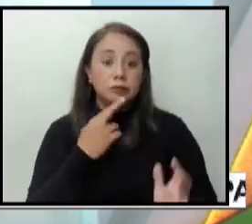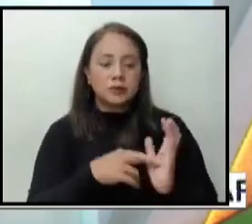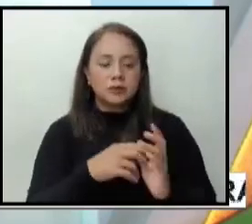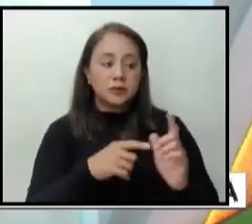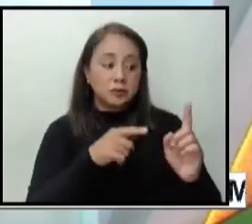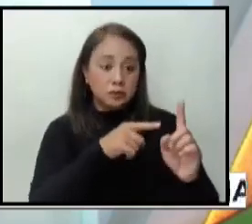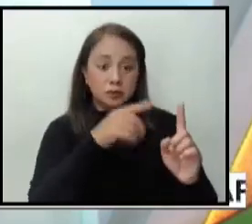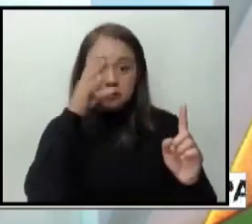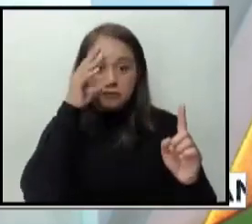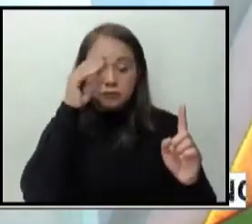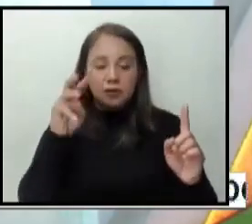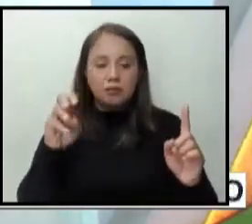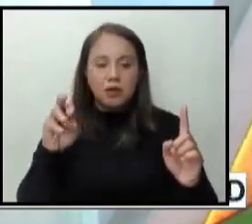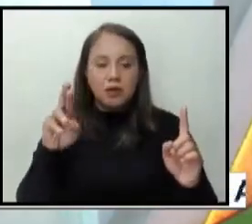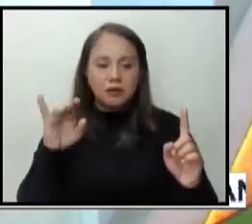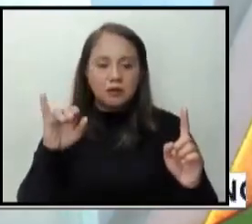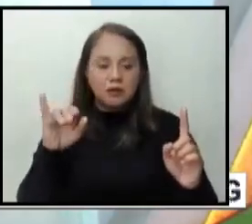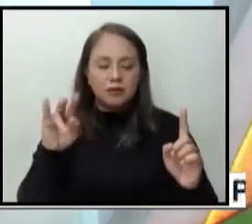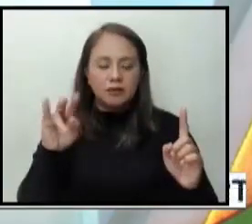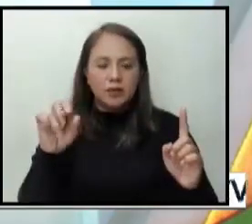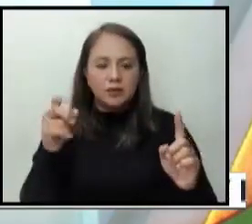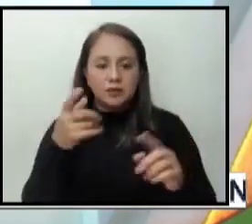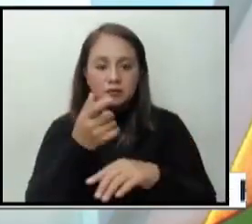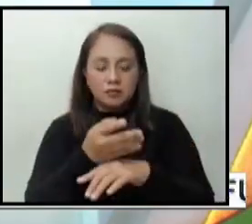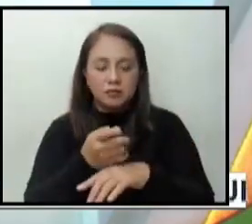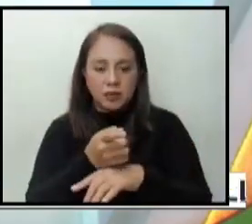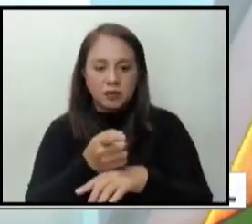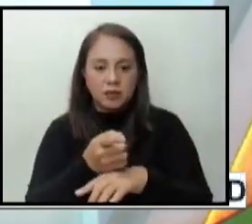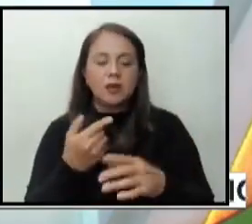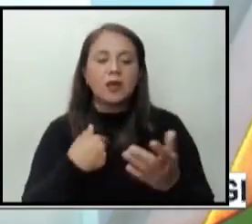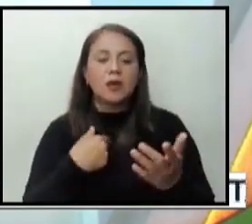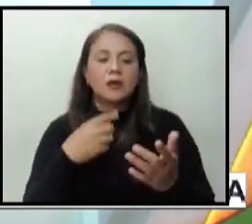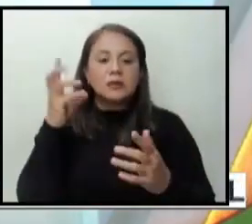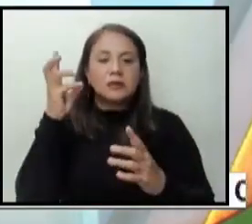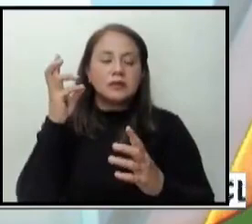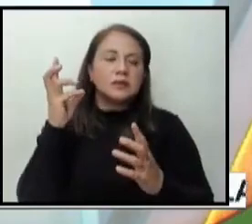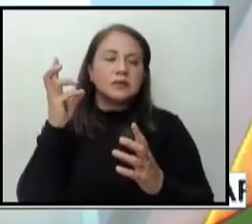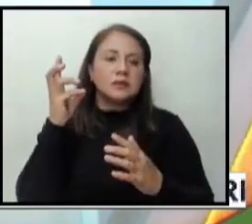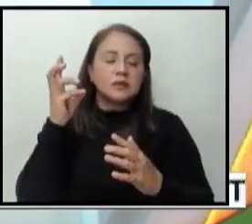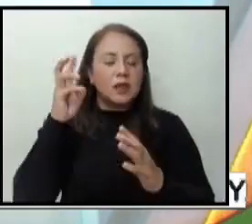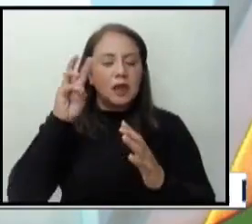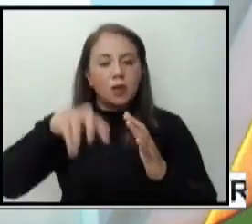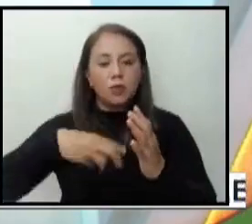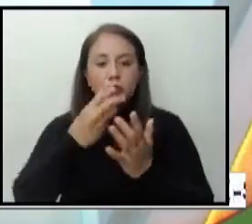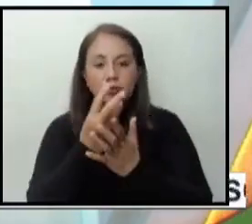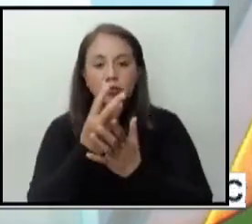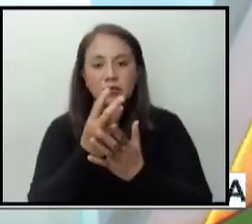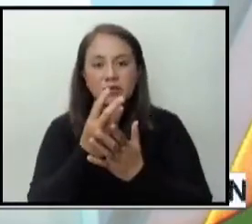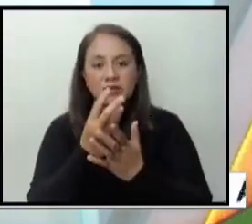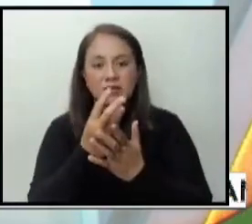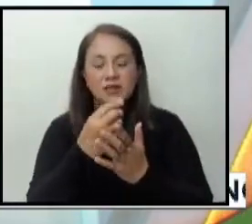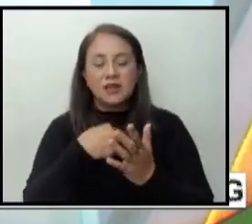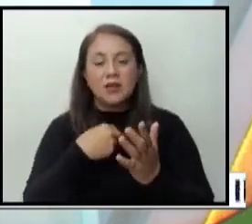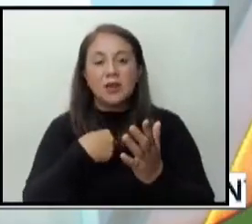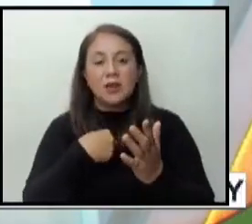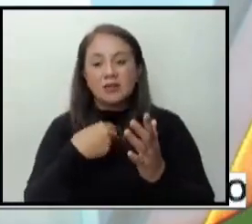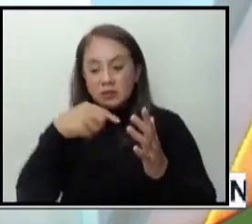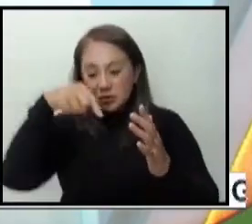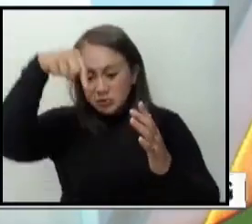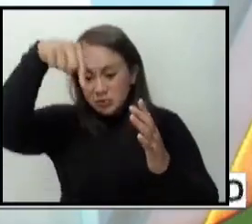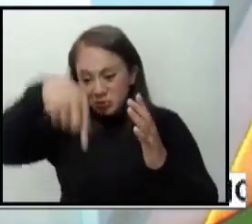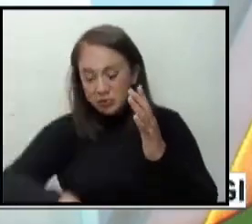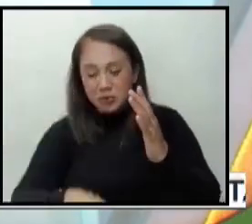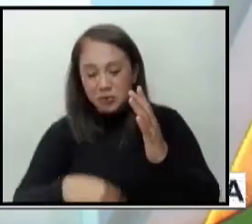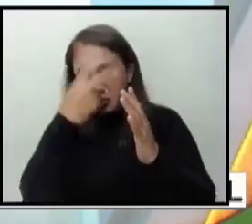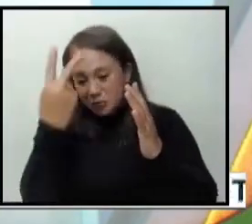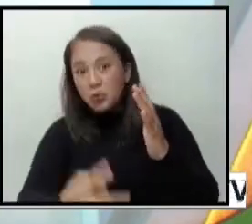Mariveles, Bataan, 4 na oras na nasa loob ng isang balon. Ito'y matapos siyang madulas at mahulog sa naturang